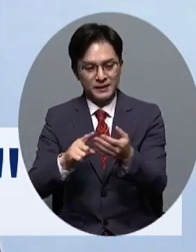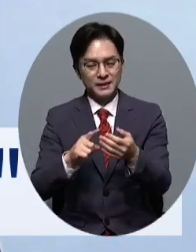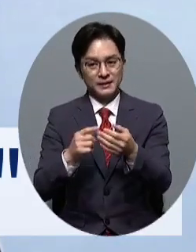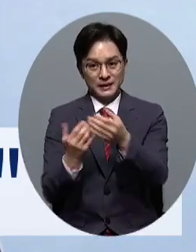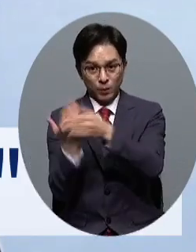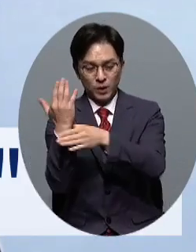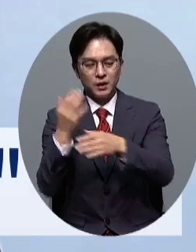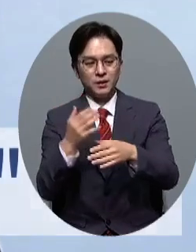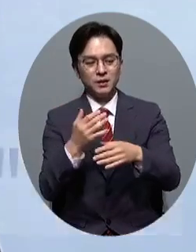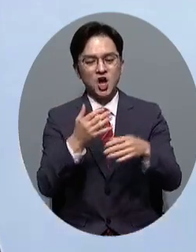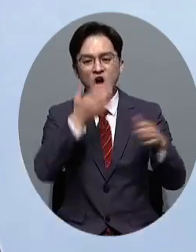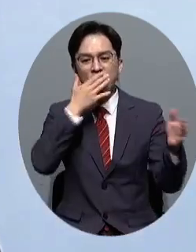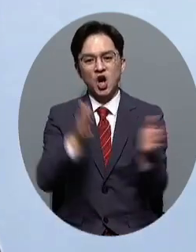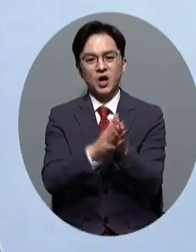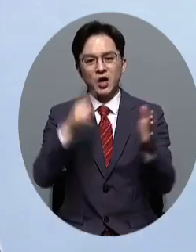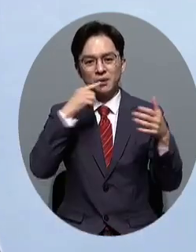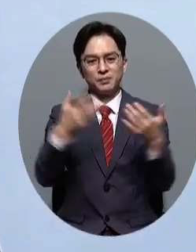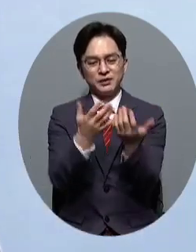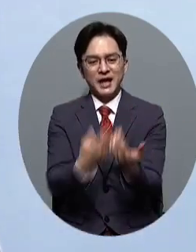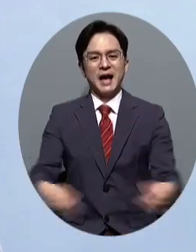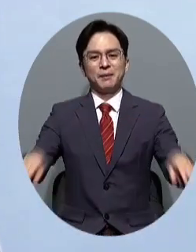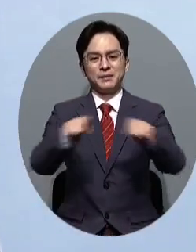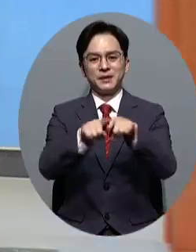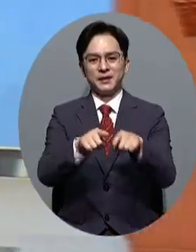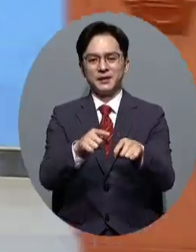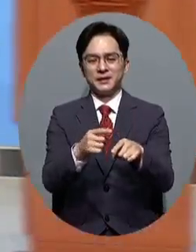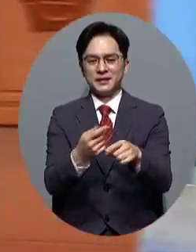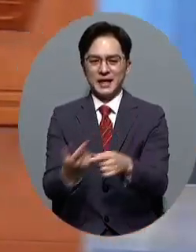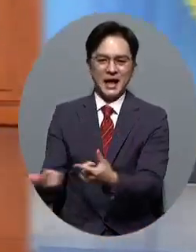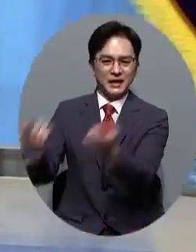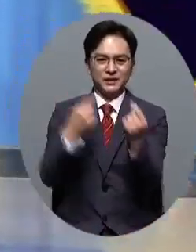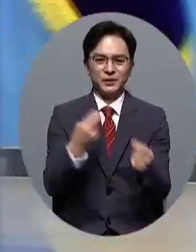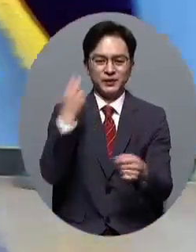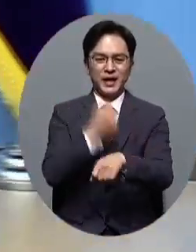높이고 있습니다. 이재중 기자가 보도합니다.